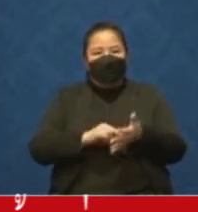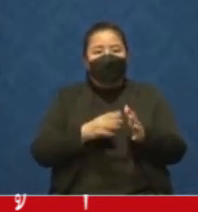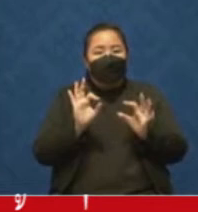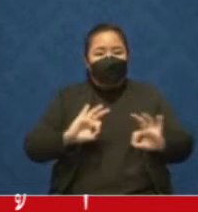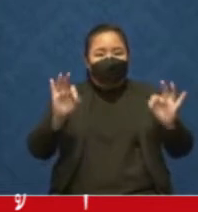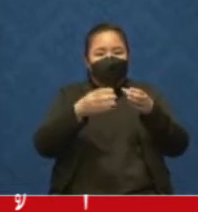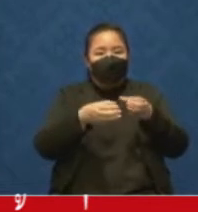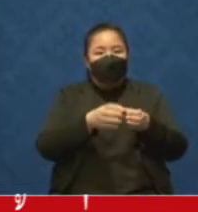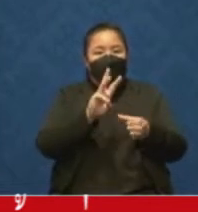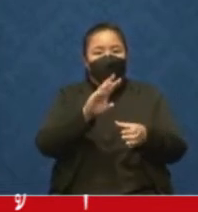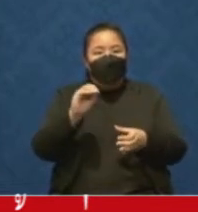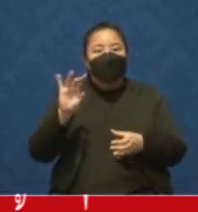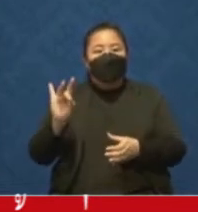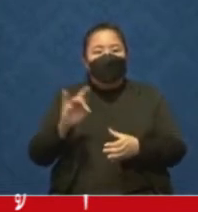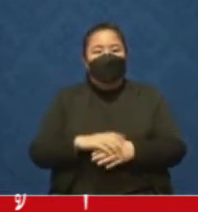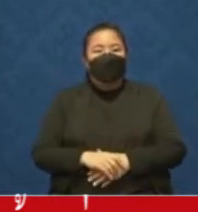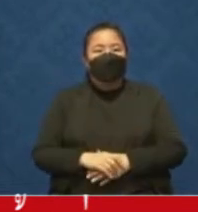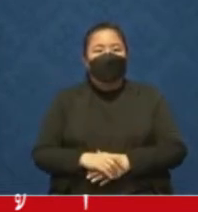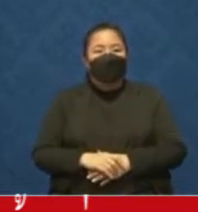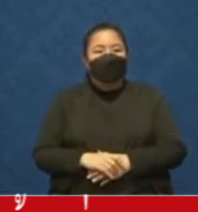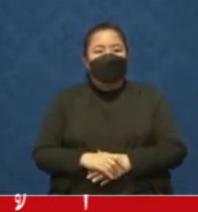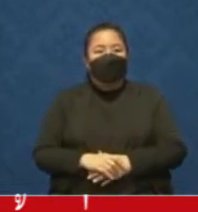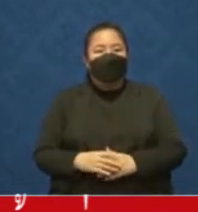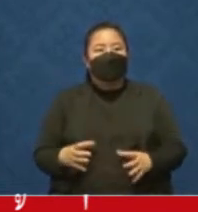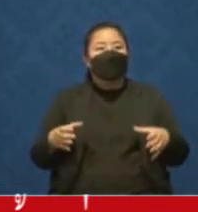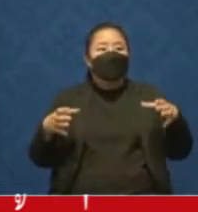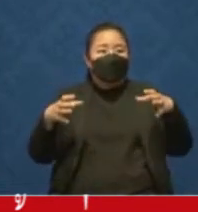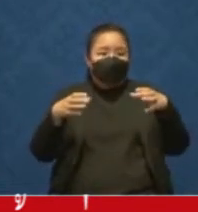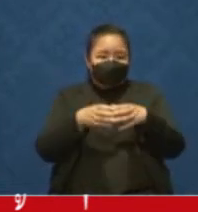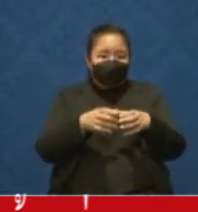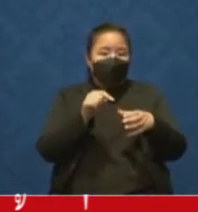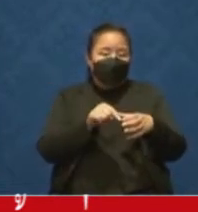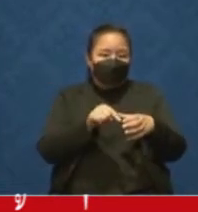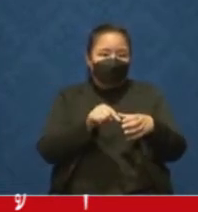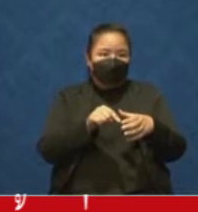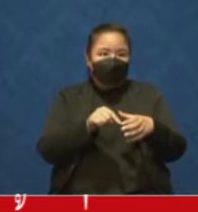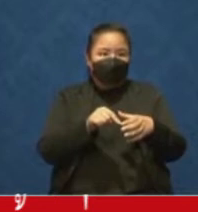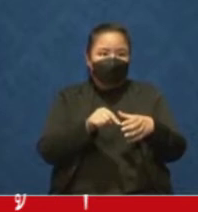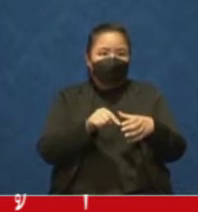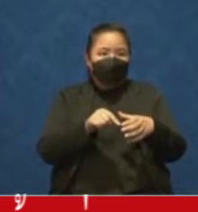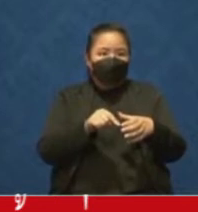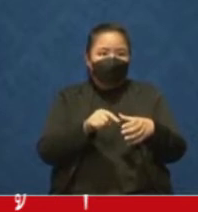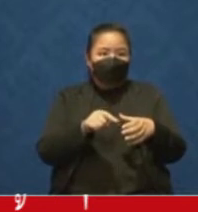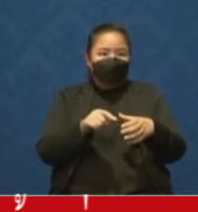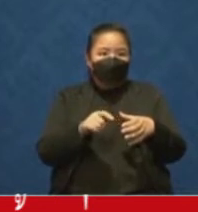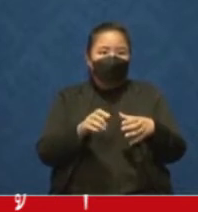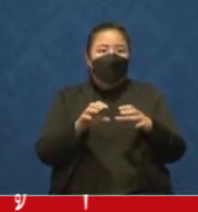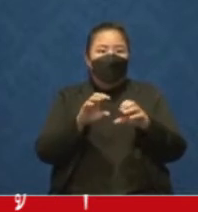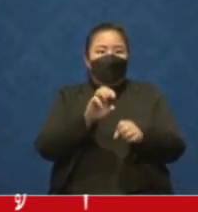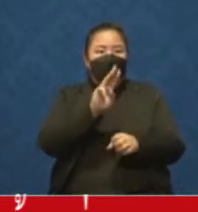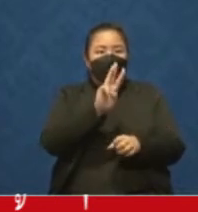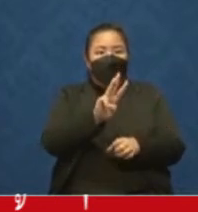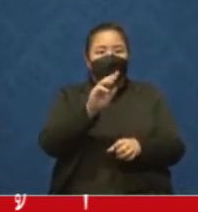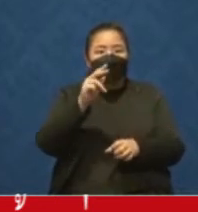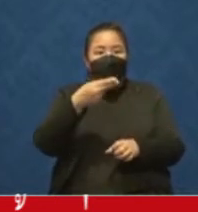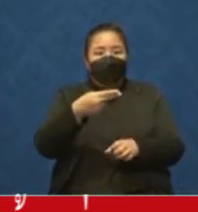ับองคกรด้านสุขภาพทสำคัญครัไม่วาจะเป็นองคการอนามายโกศูยควบ